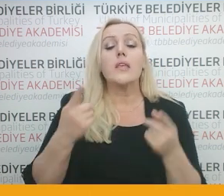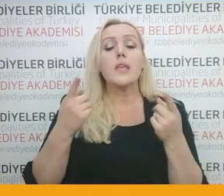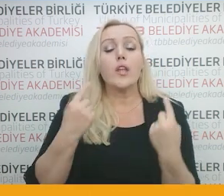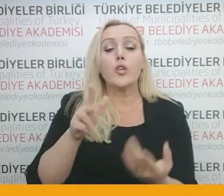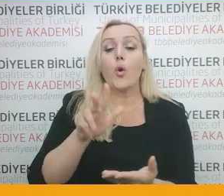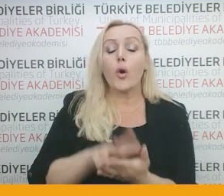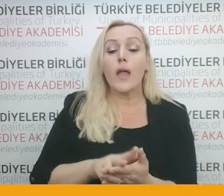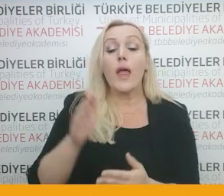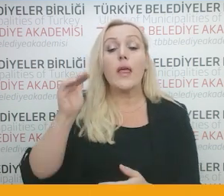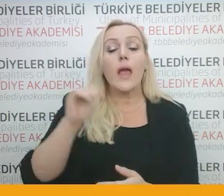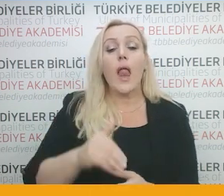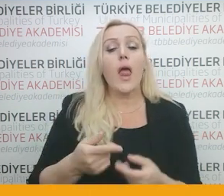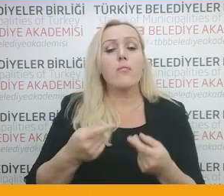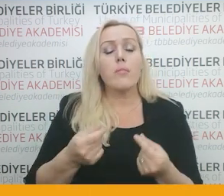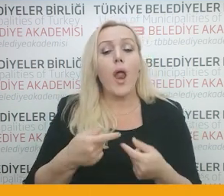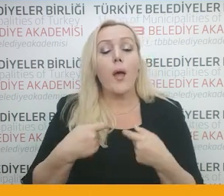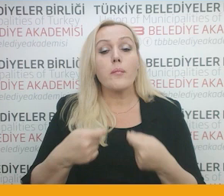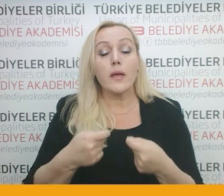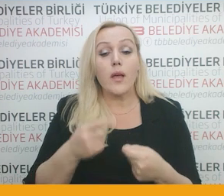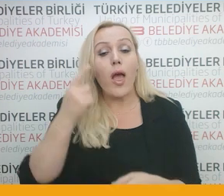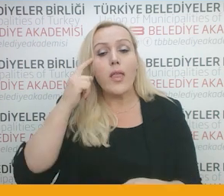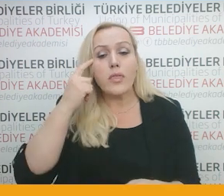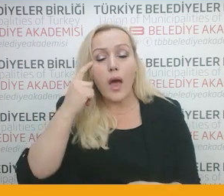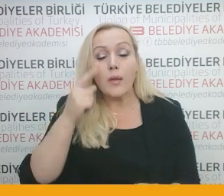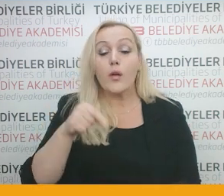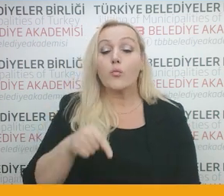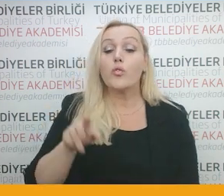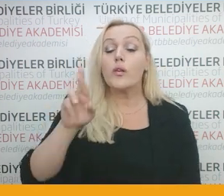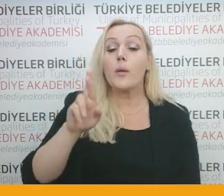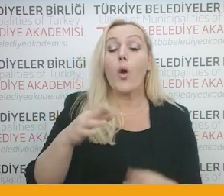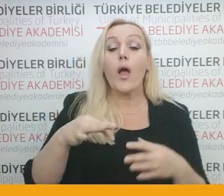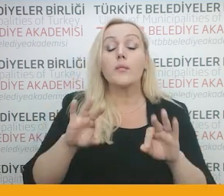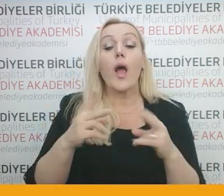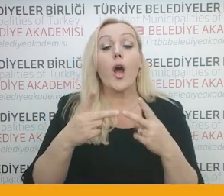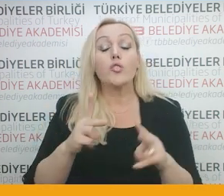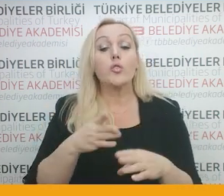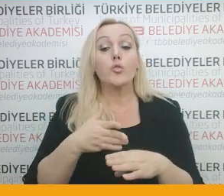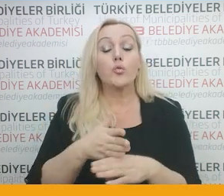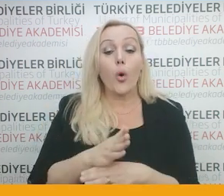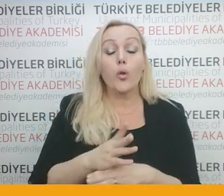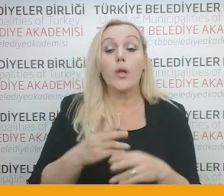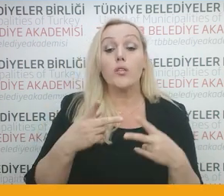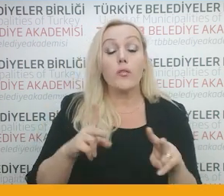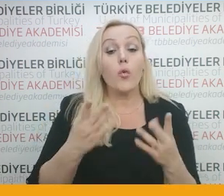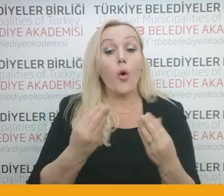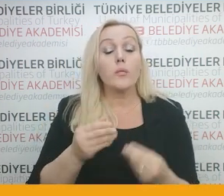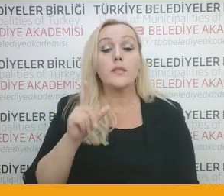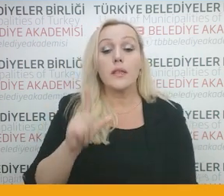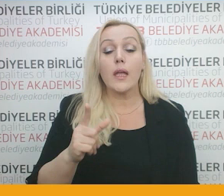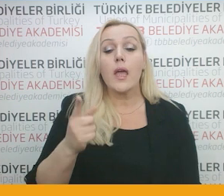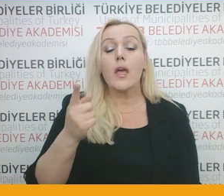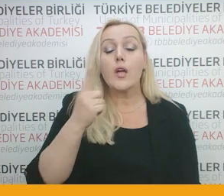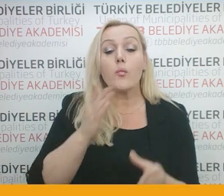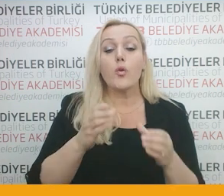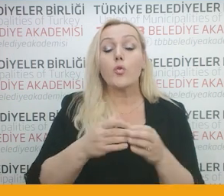Bütçe gelir ve gider tahminleri ile uygulama sonuçlarının raporlanmasında açıklık, doğruluk ve mali saydamlık esas alınır. Kamu idarelerinin